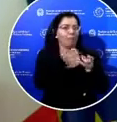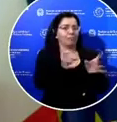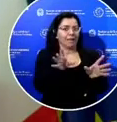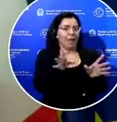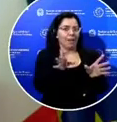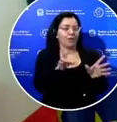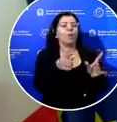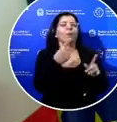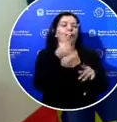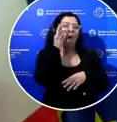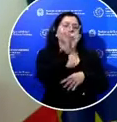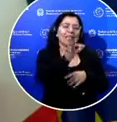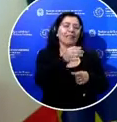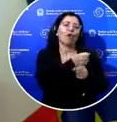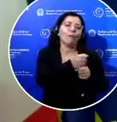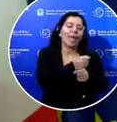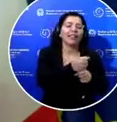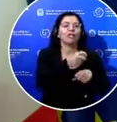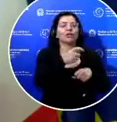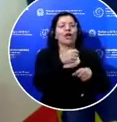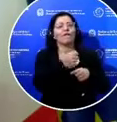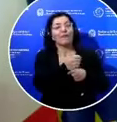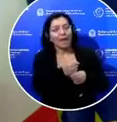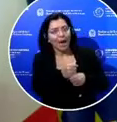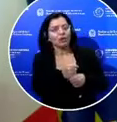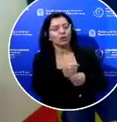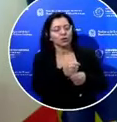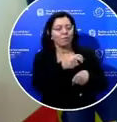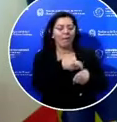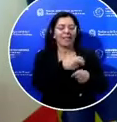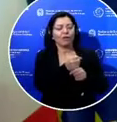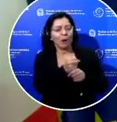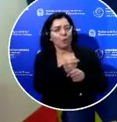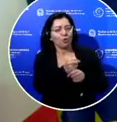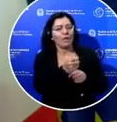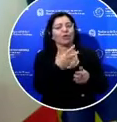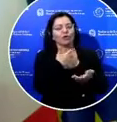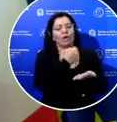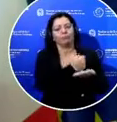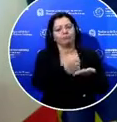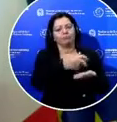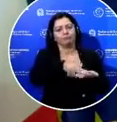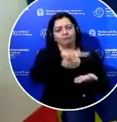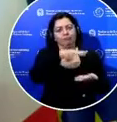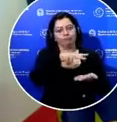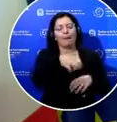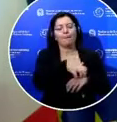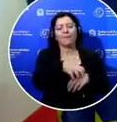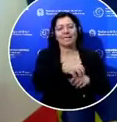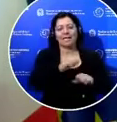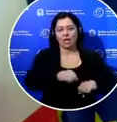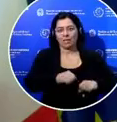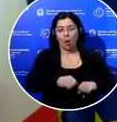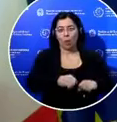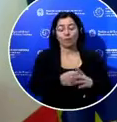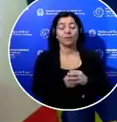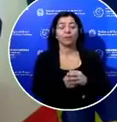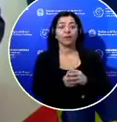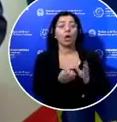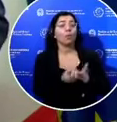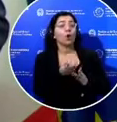fini medico-farmaceutici ricade invece sotto il controllo e il regime autorizzativo del Ministero della Salute. La produzione